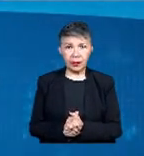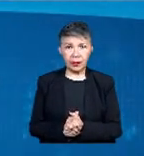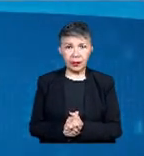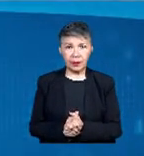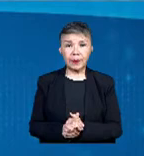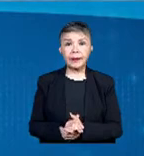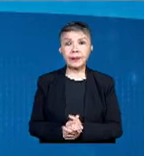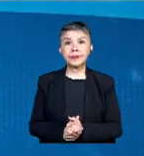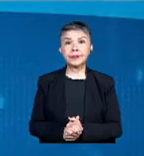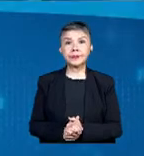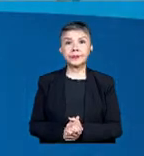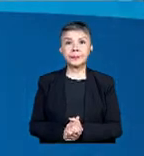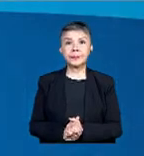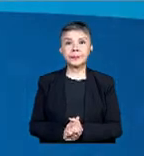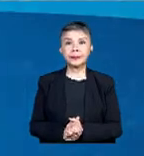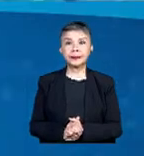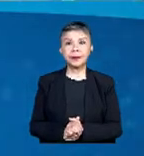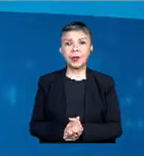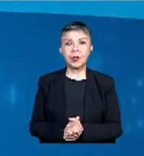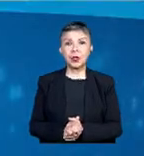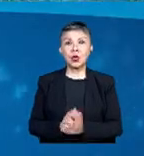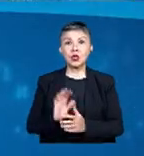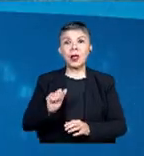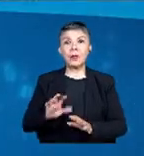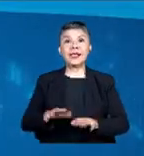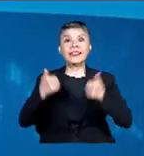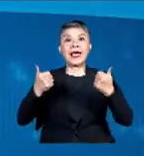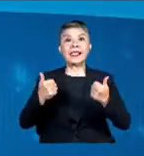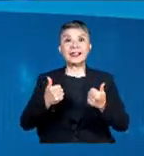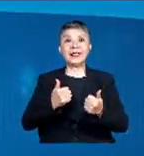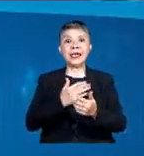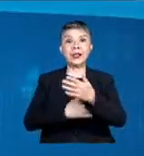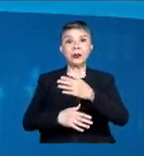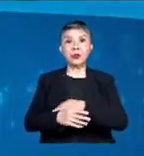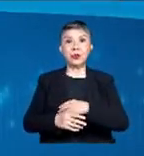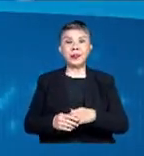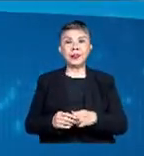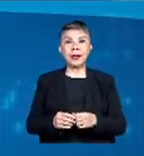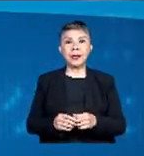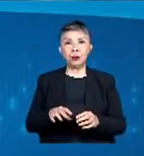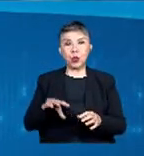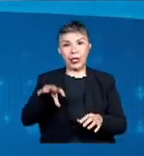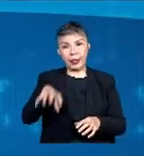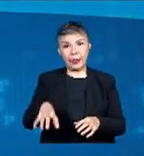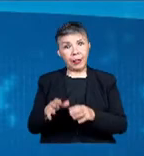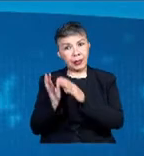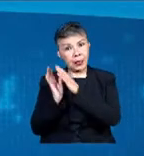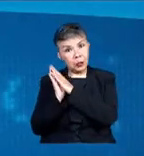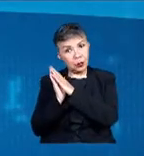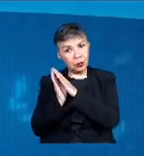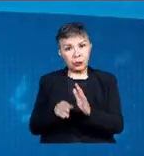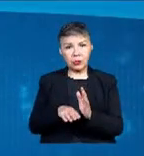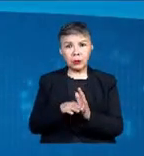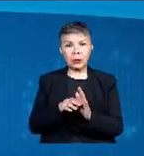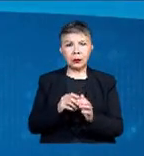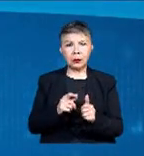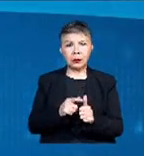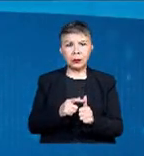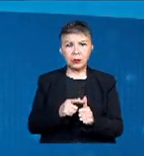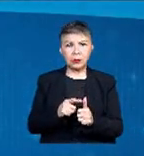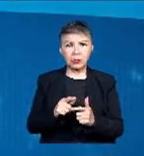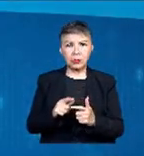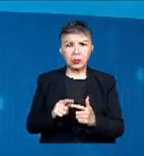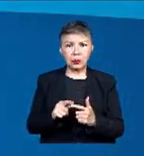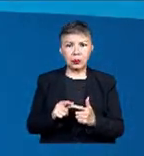pengawasan transportasi kita, dalam akomodasi kita, konsumsi kita, dan